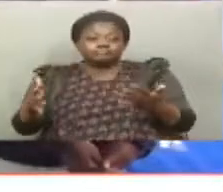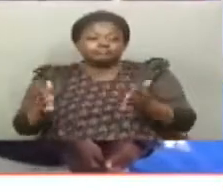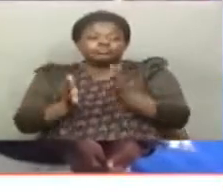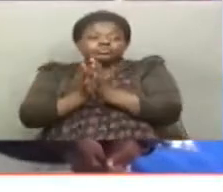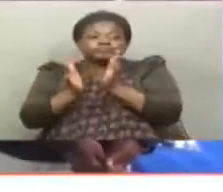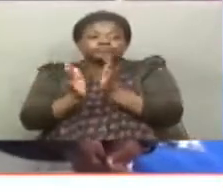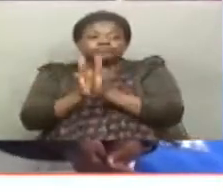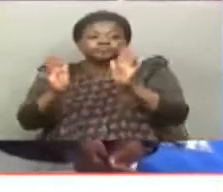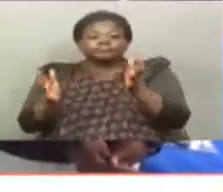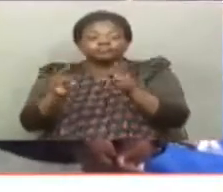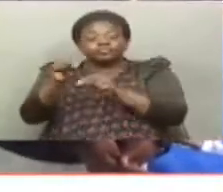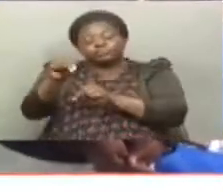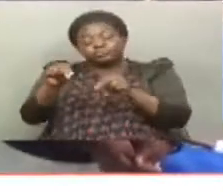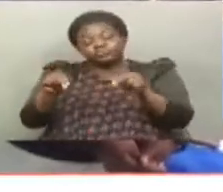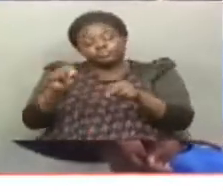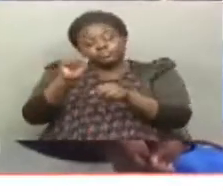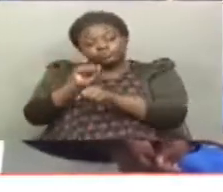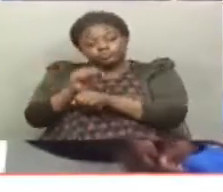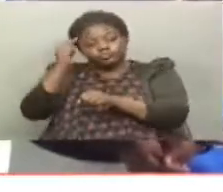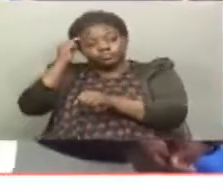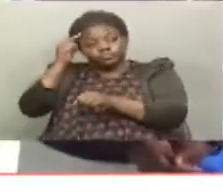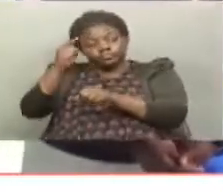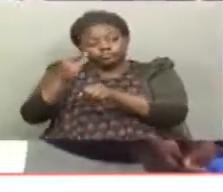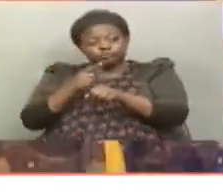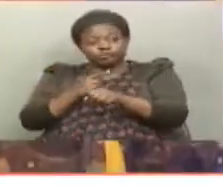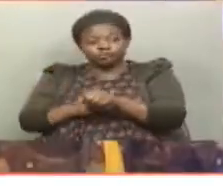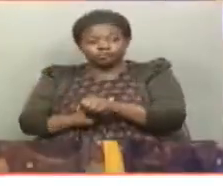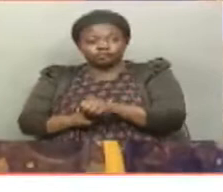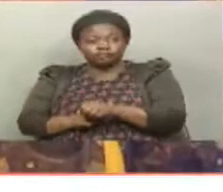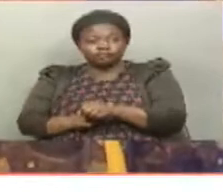ng'egyo batambuzizaamu emirimu okumala ebbanga eyo lyonna.